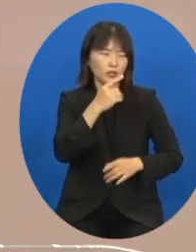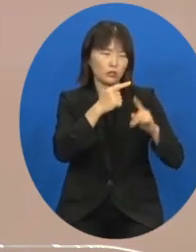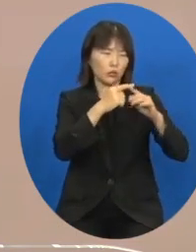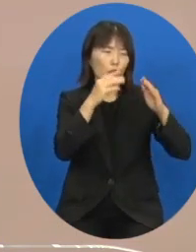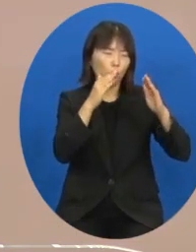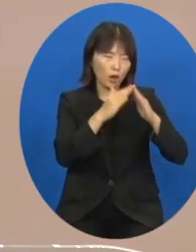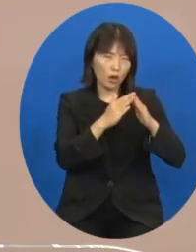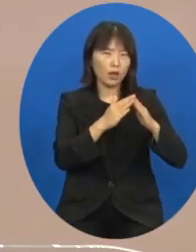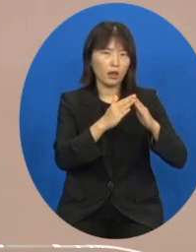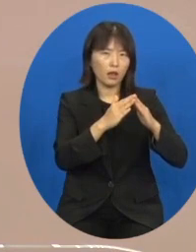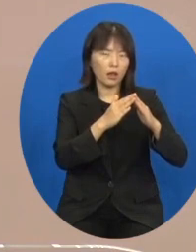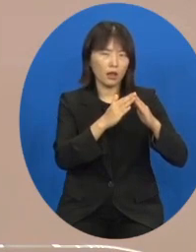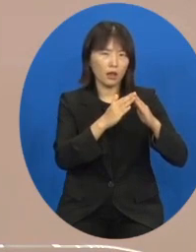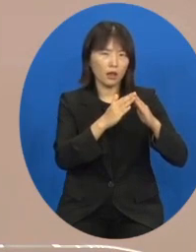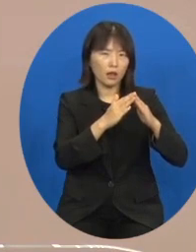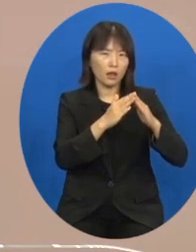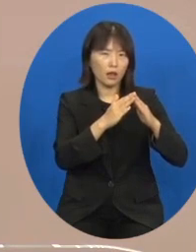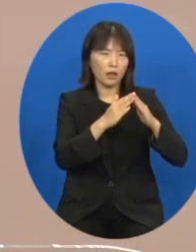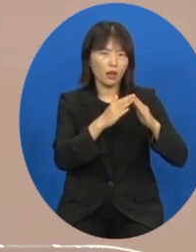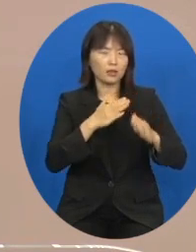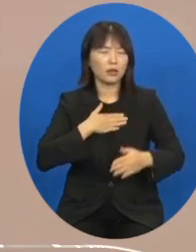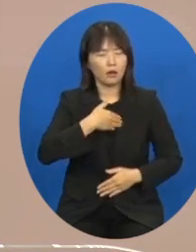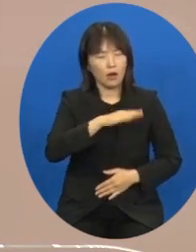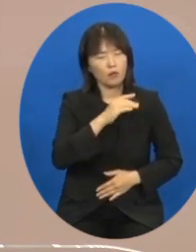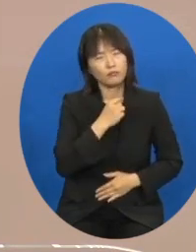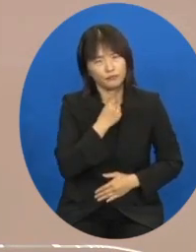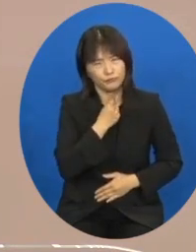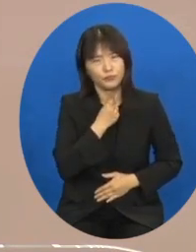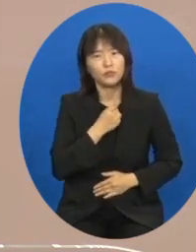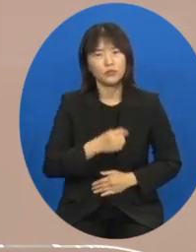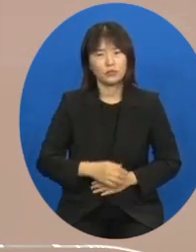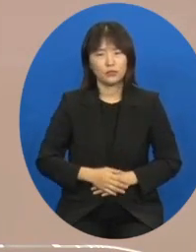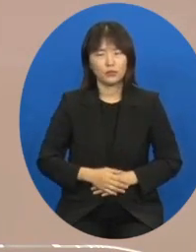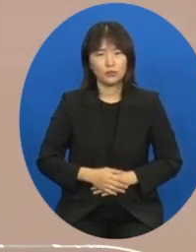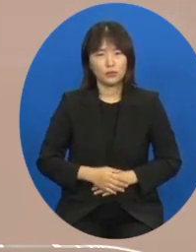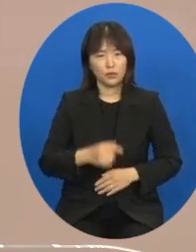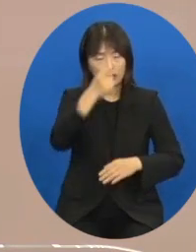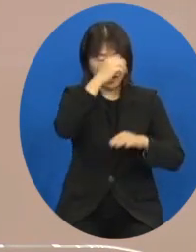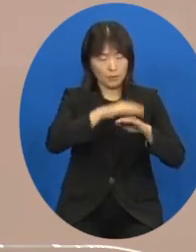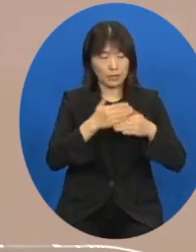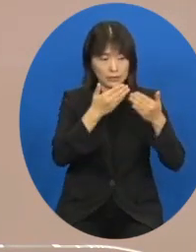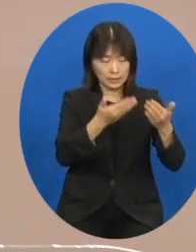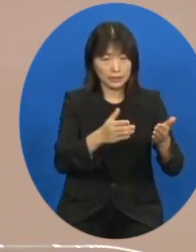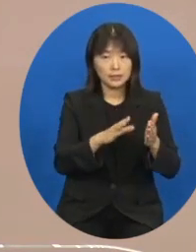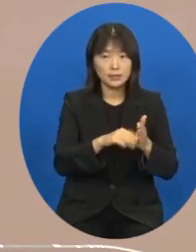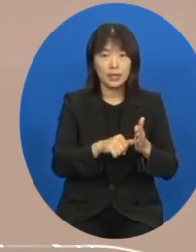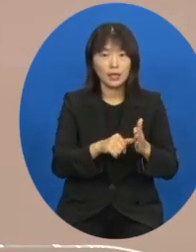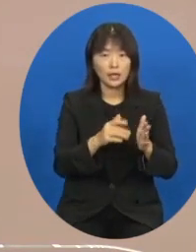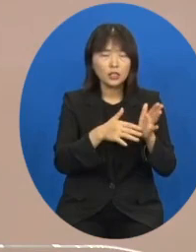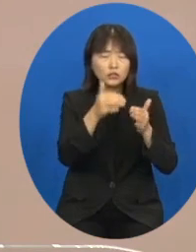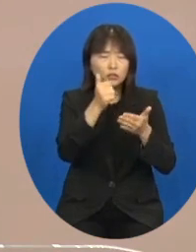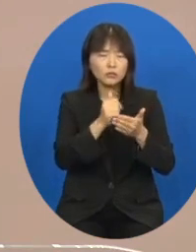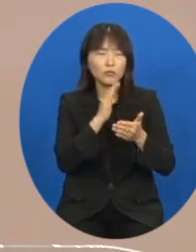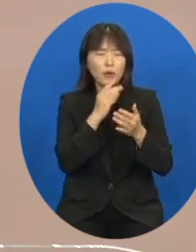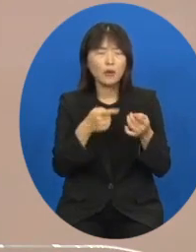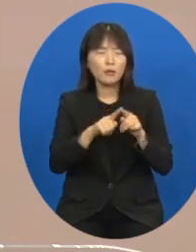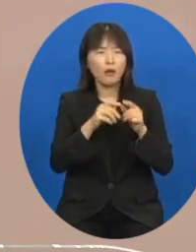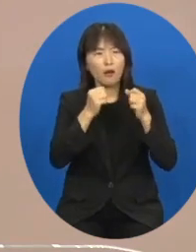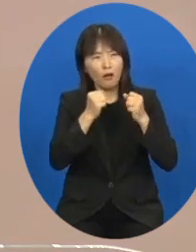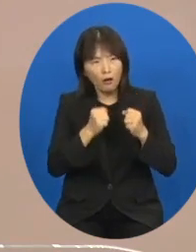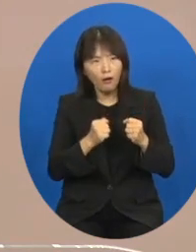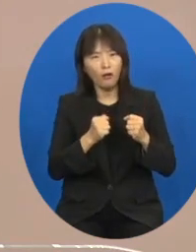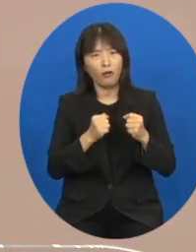그런 교회를 제가 가보고 싶습니다. 예배를 드리면 예수님이 정말 함께